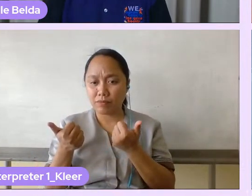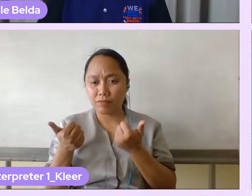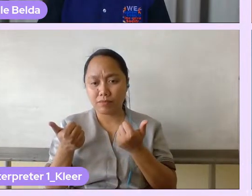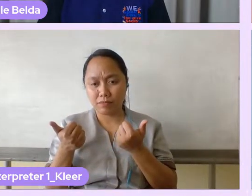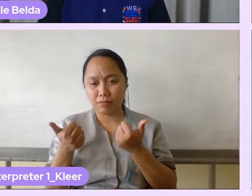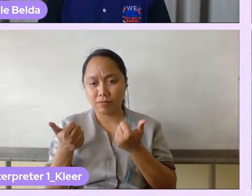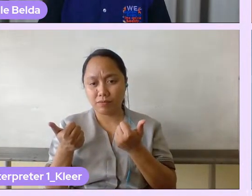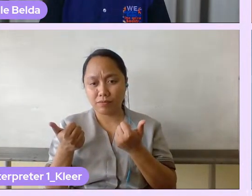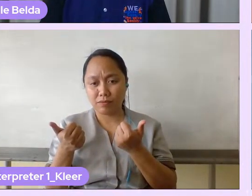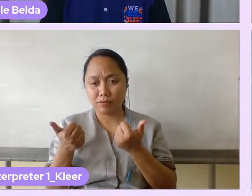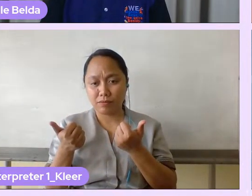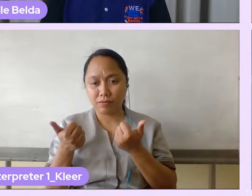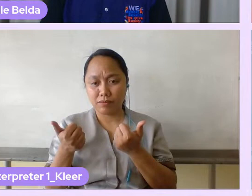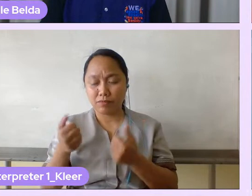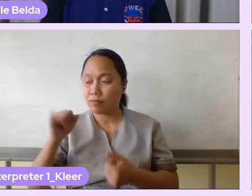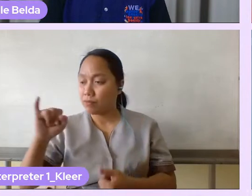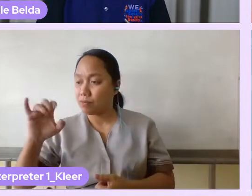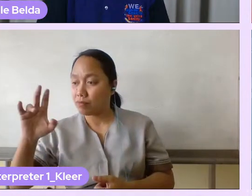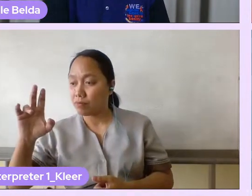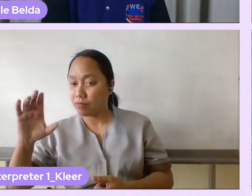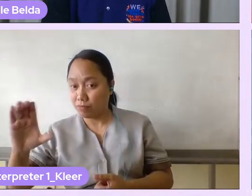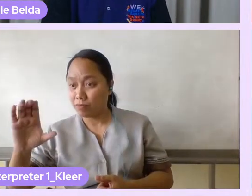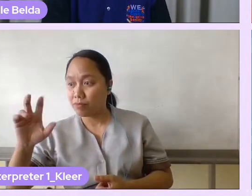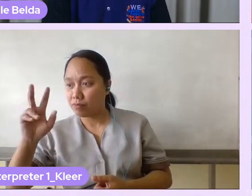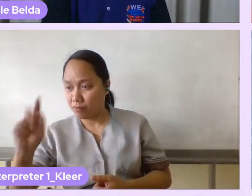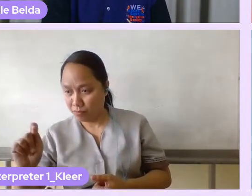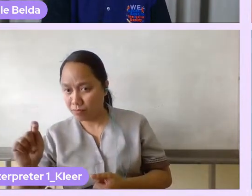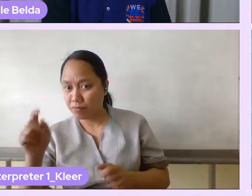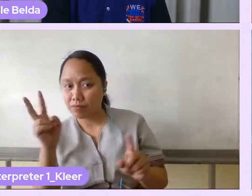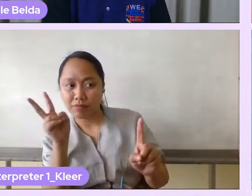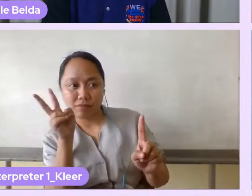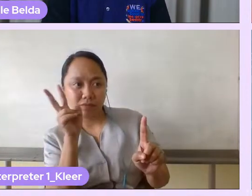maa-apply yung ICT and agriculture,